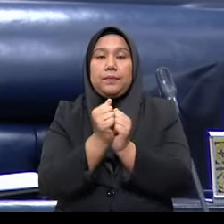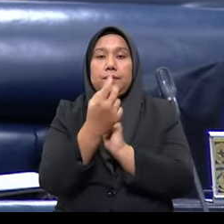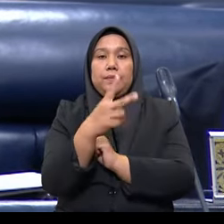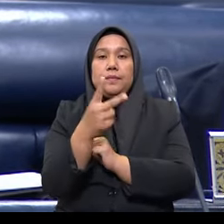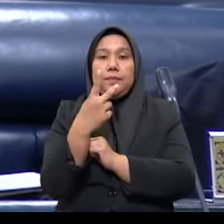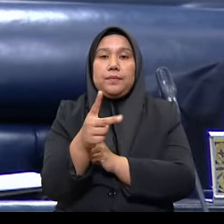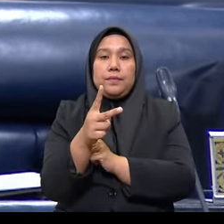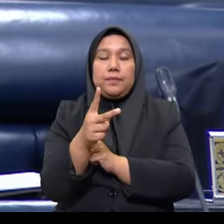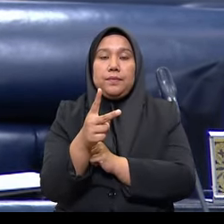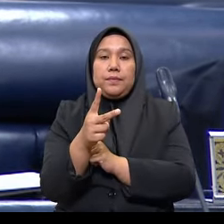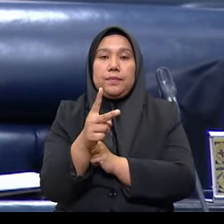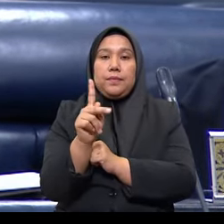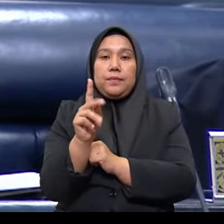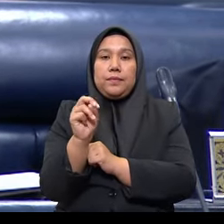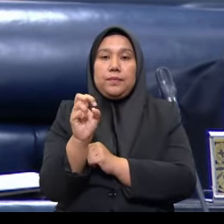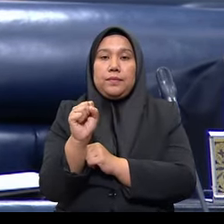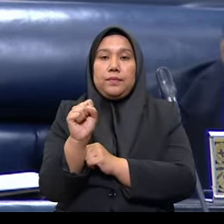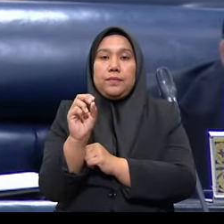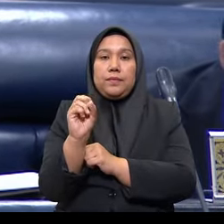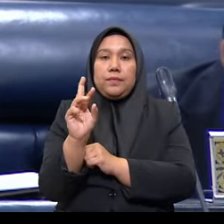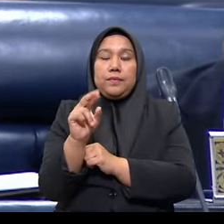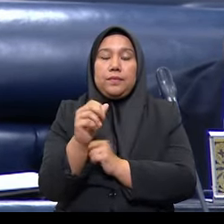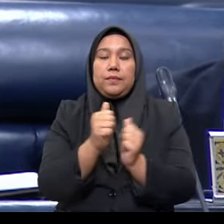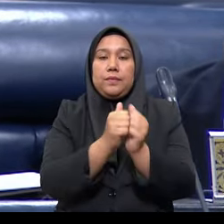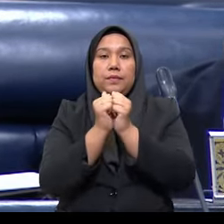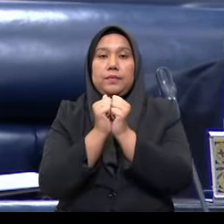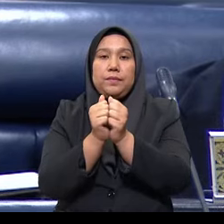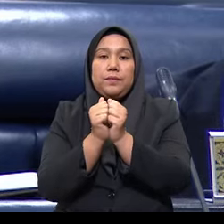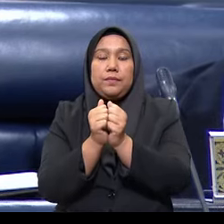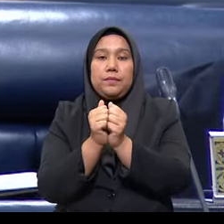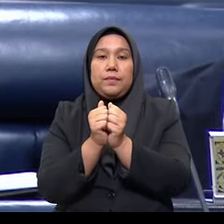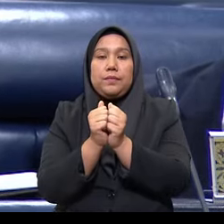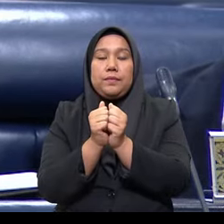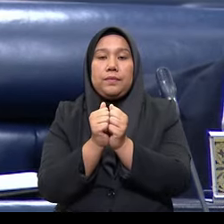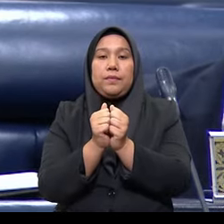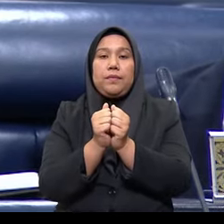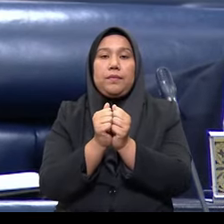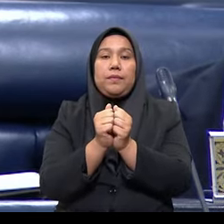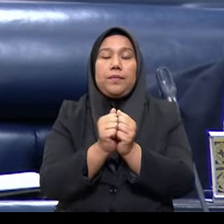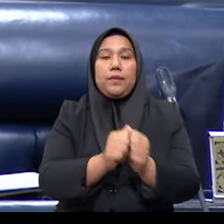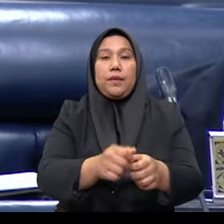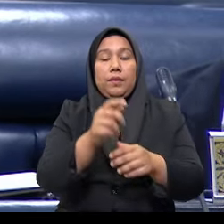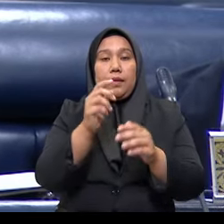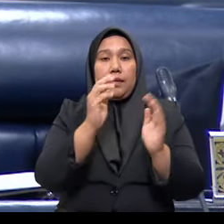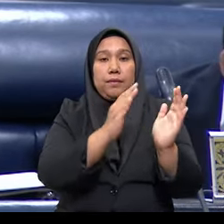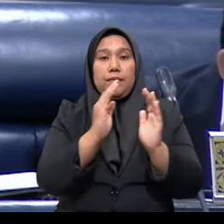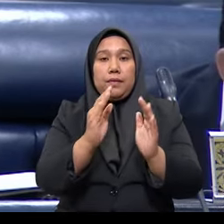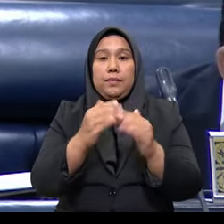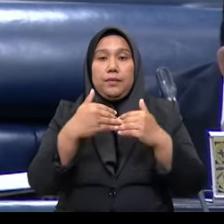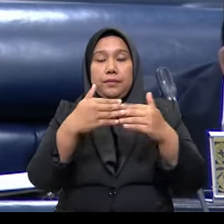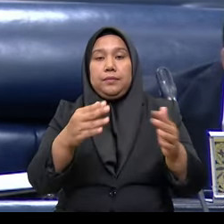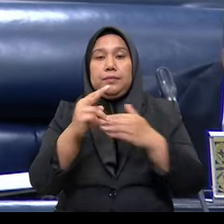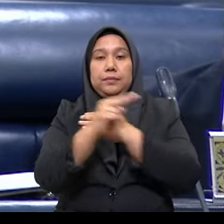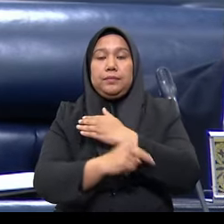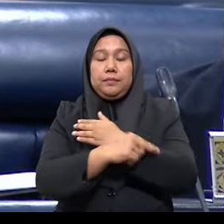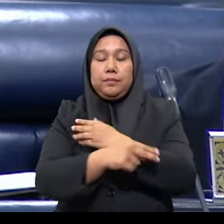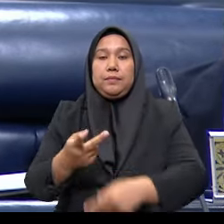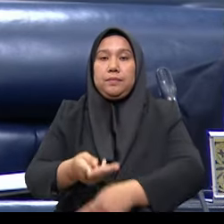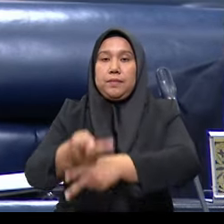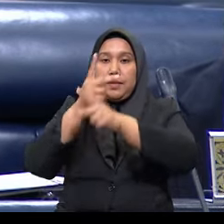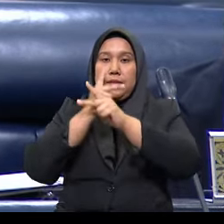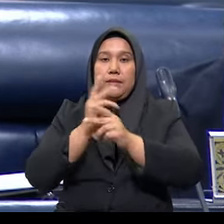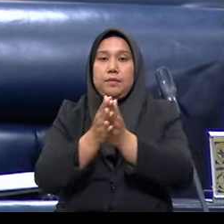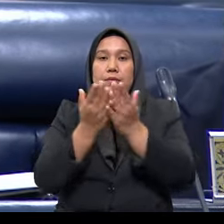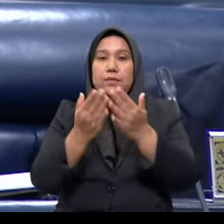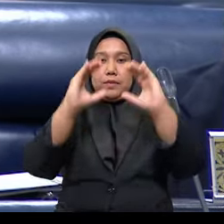12 konsortium bersama perpustakaan awam negeri bagi membolehkan pinjaman buku secara